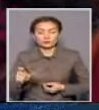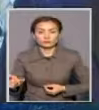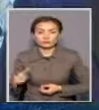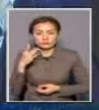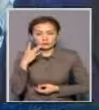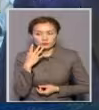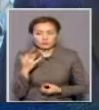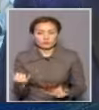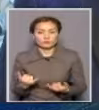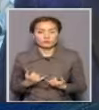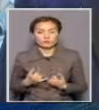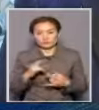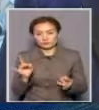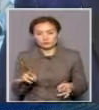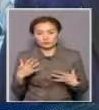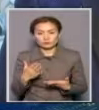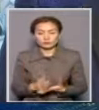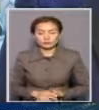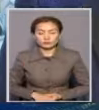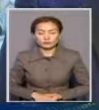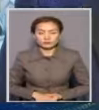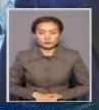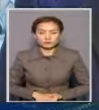артистов за оказанное ему уважение.